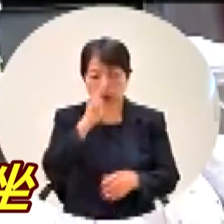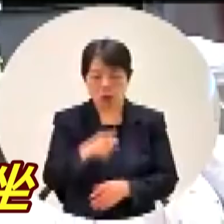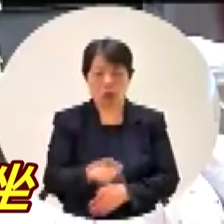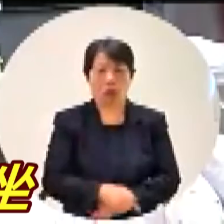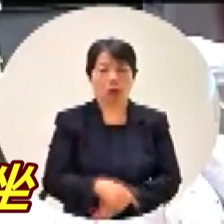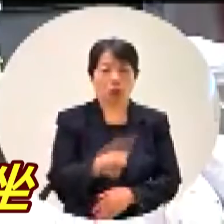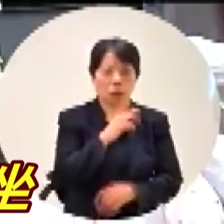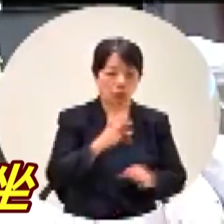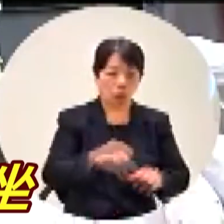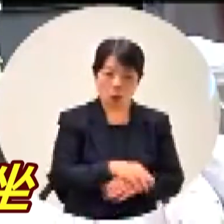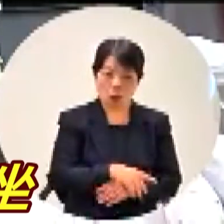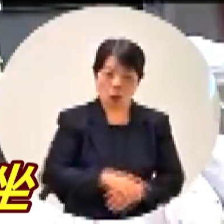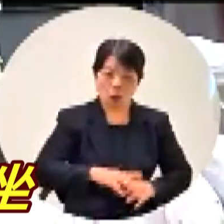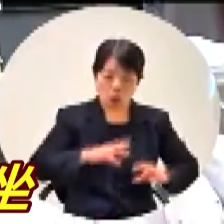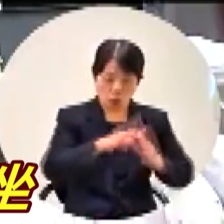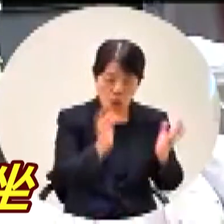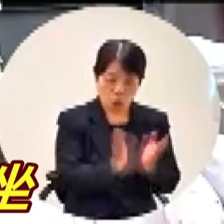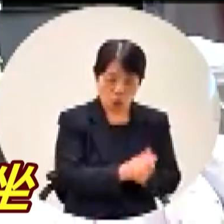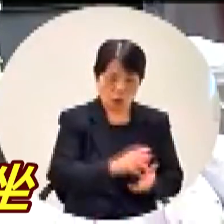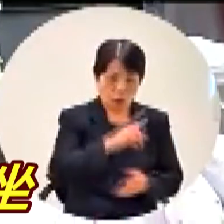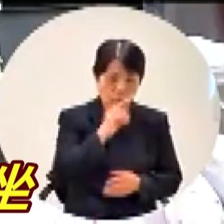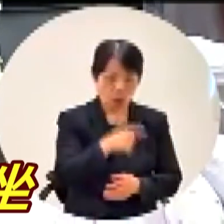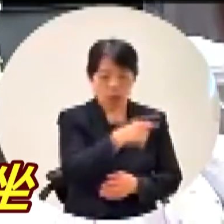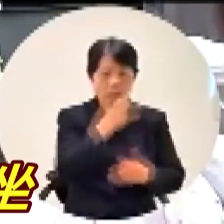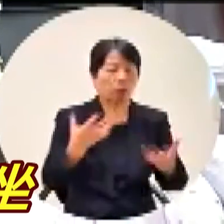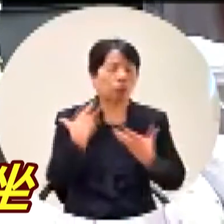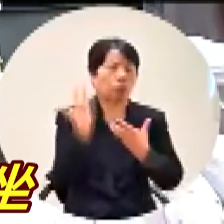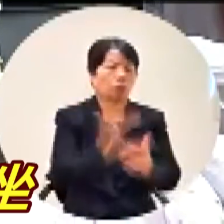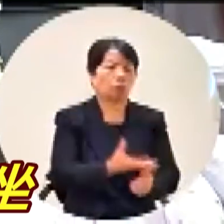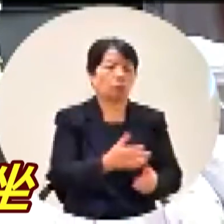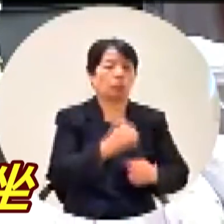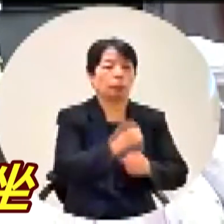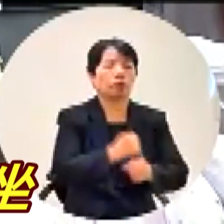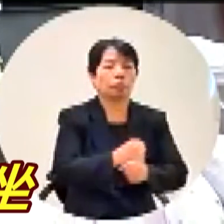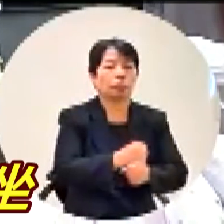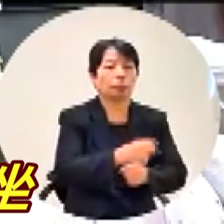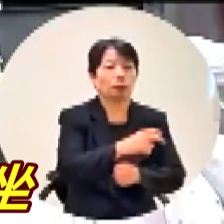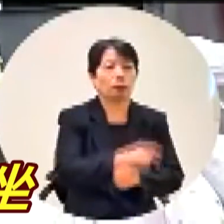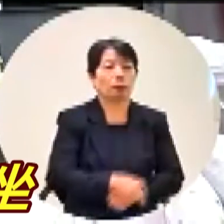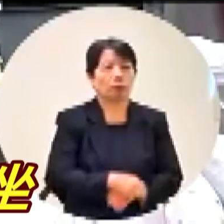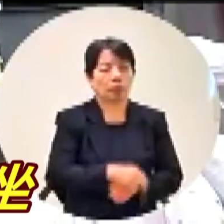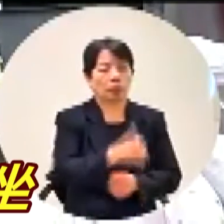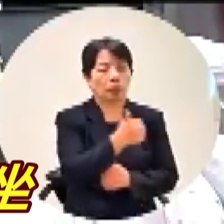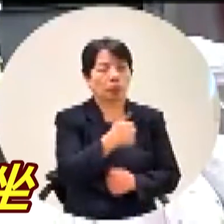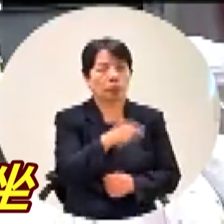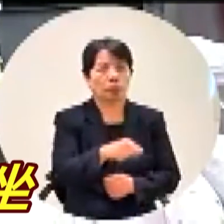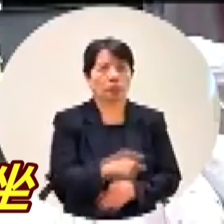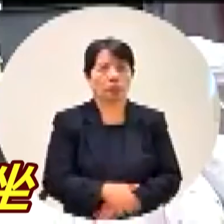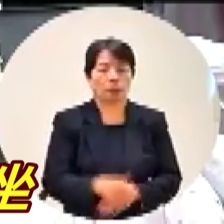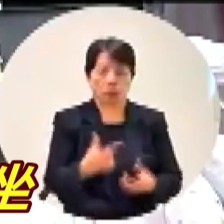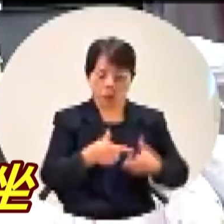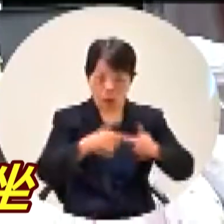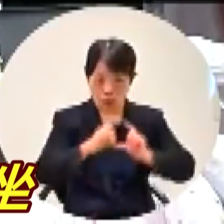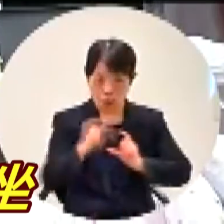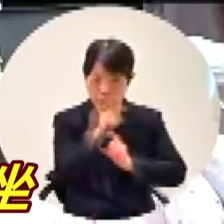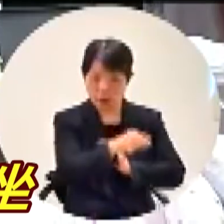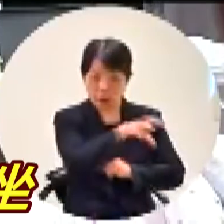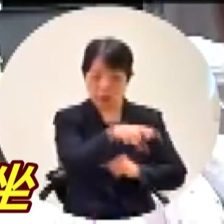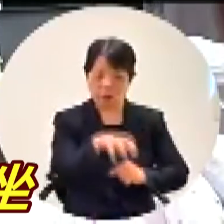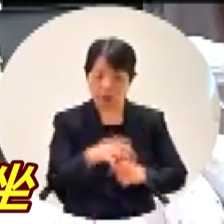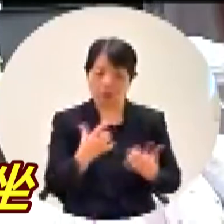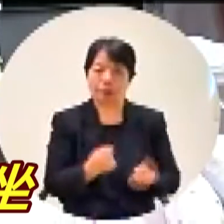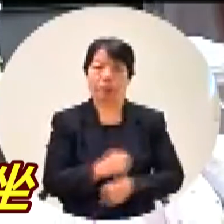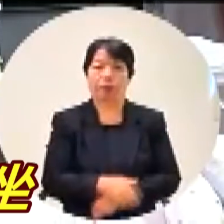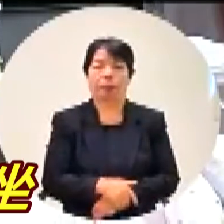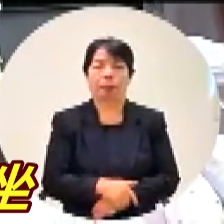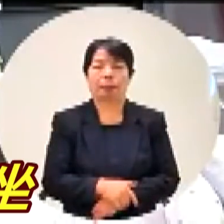错。你把自己回到你讨厌的那样的政治人物的状况咯，市长。你认